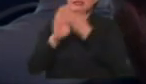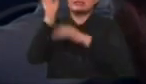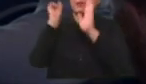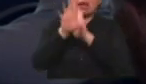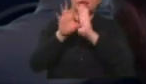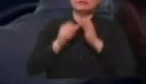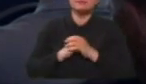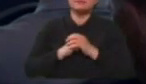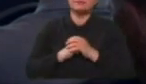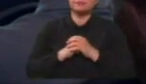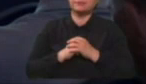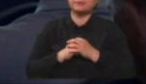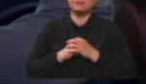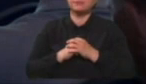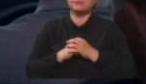slajd.